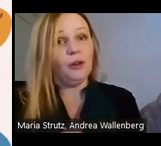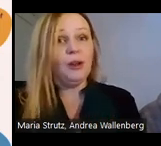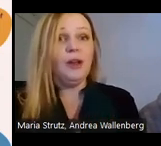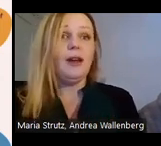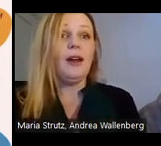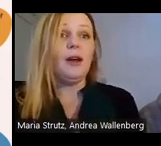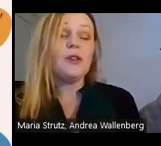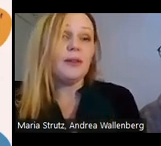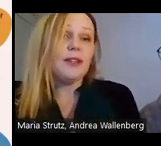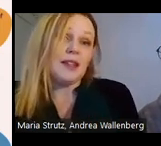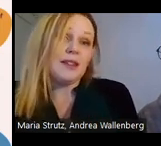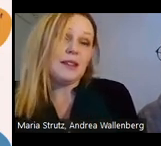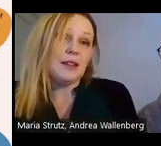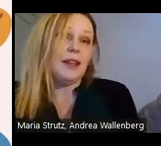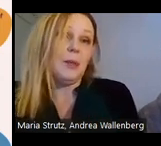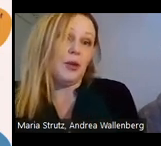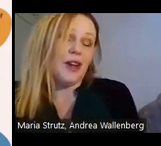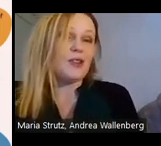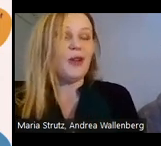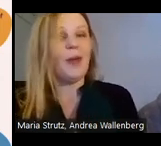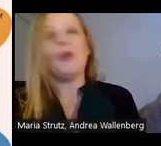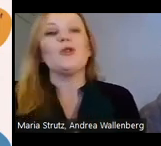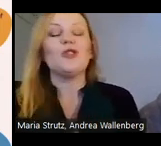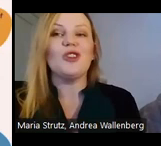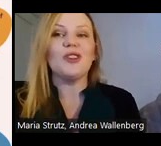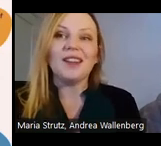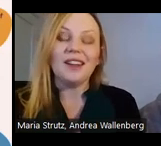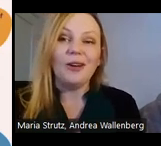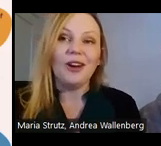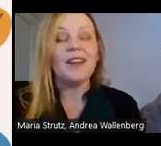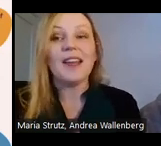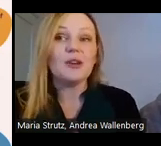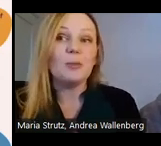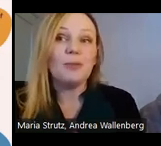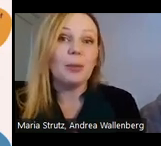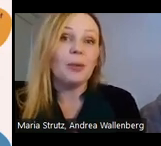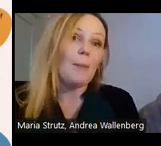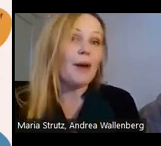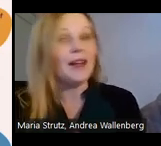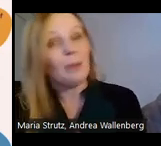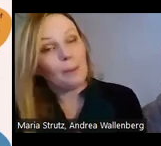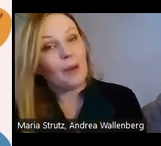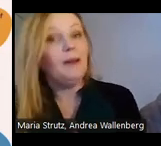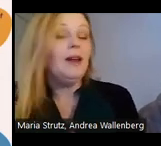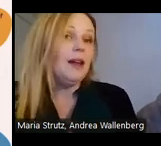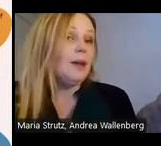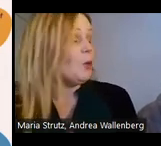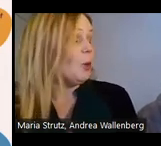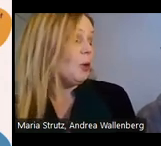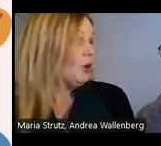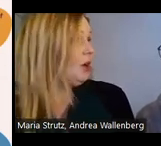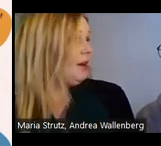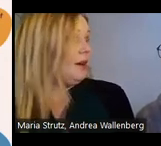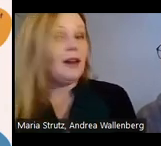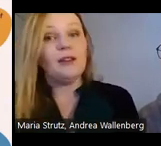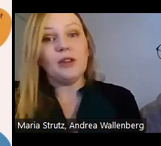någon. Och sen till sist, till en början, så kan man ju också styra sitt innehåll. Att jag kanske ropar på mamma eller pappa. Eller